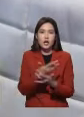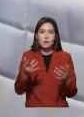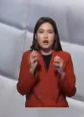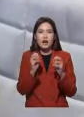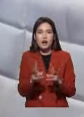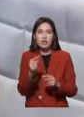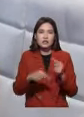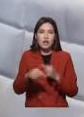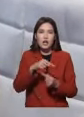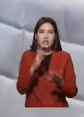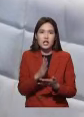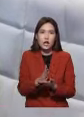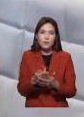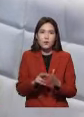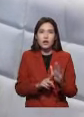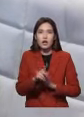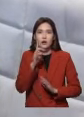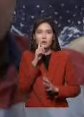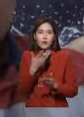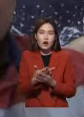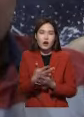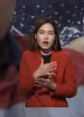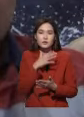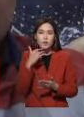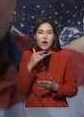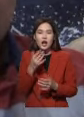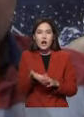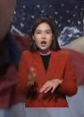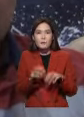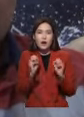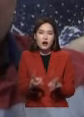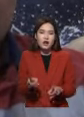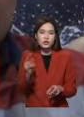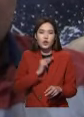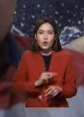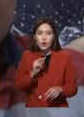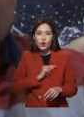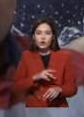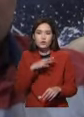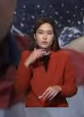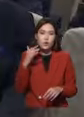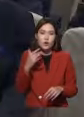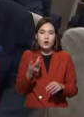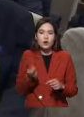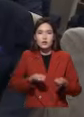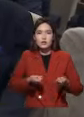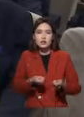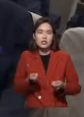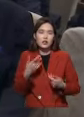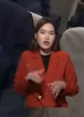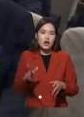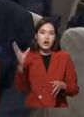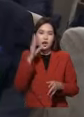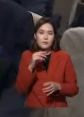бар. Сондықтан жиынға келген кеншілердің көпшілігін зиянды еңбек жағдайында жұмыс істейтін жандардың 55 жастан бастап зейнеткерлікке шығуы және